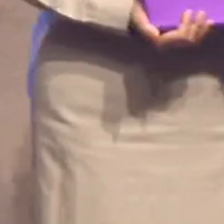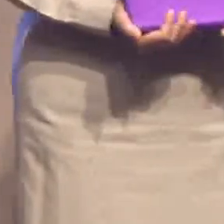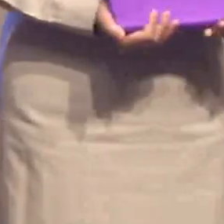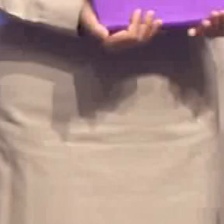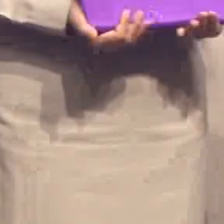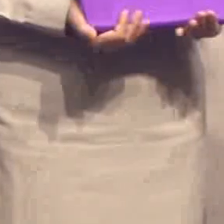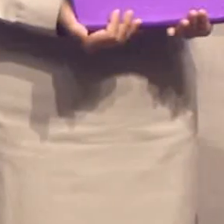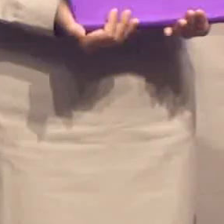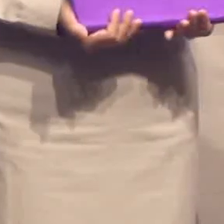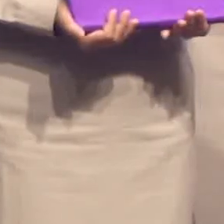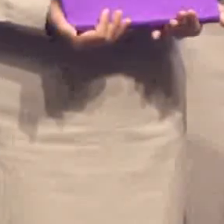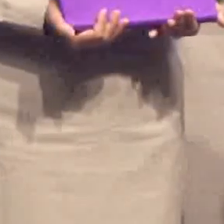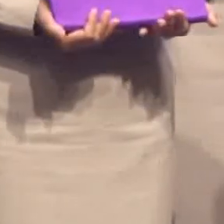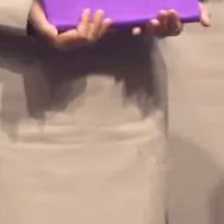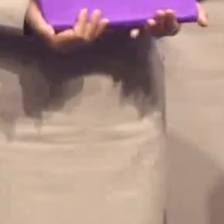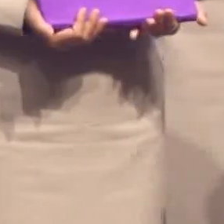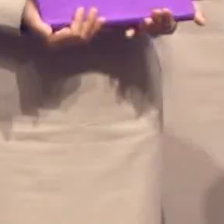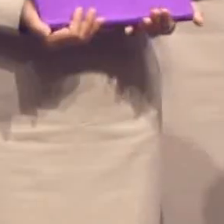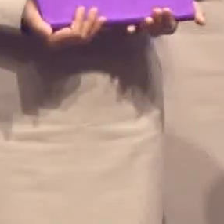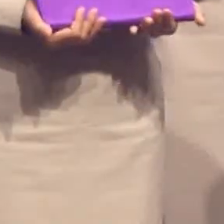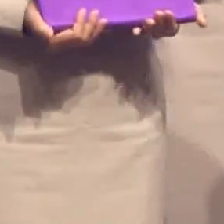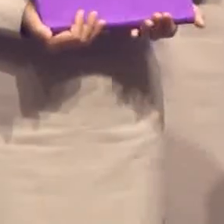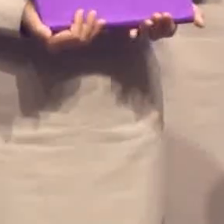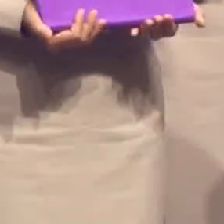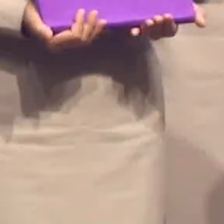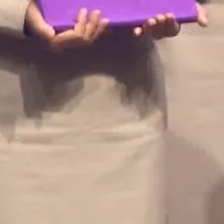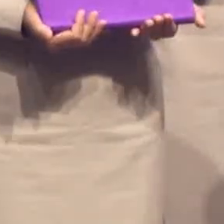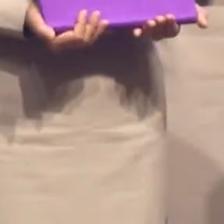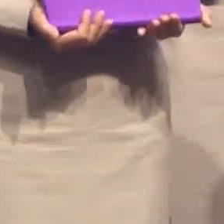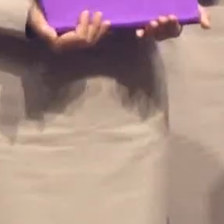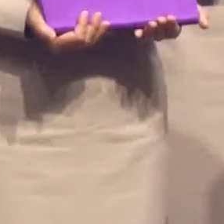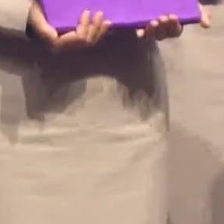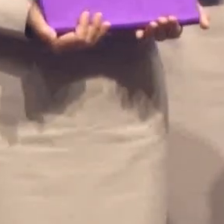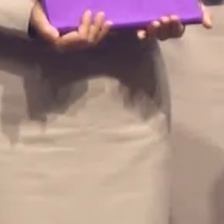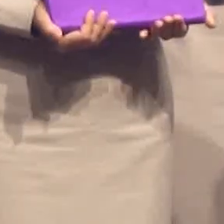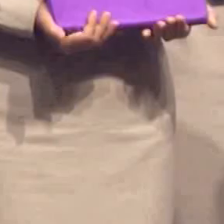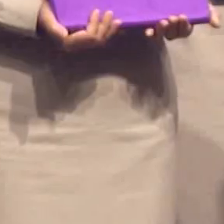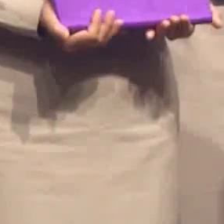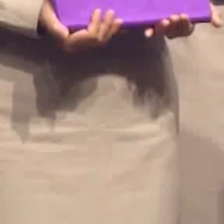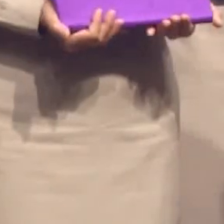สวมเครื่องแบบสมยาข้าราชการ